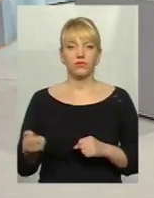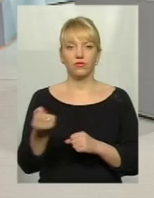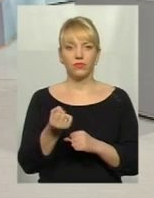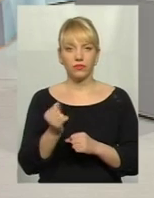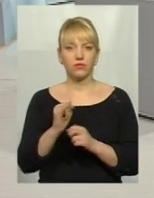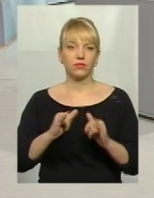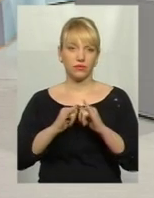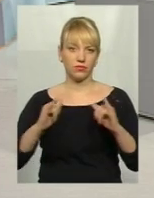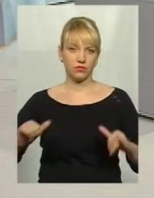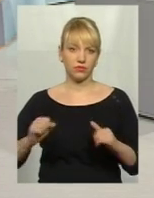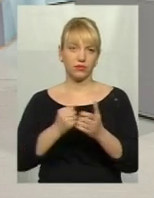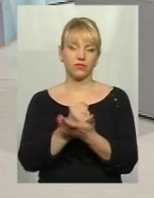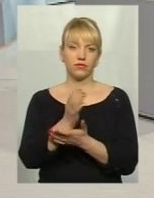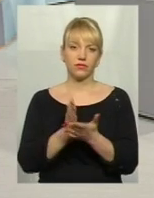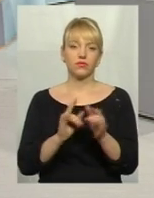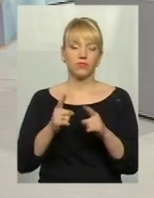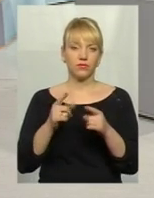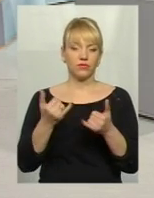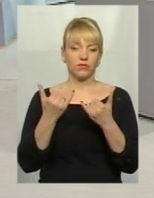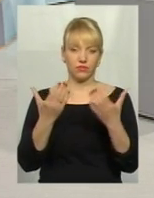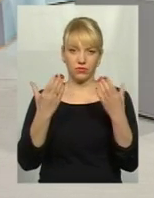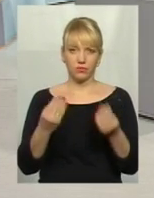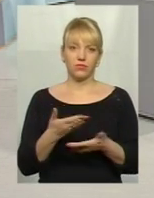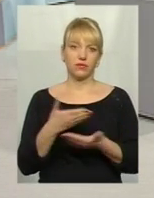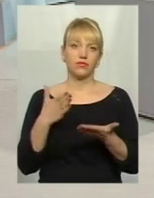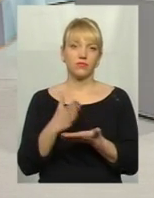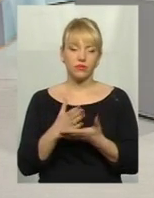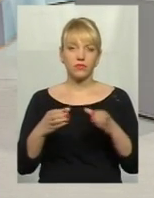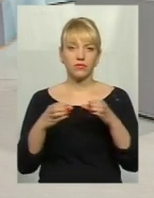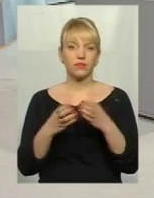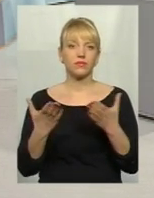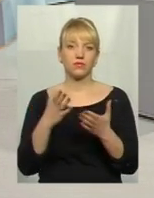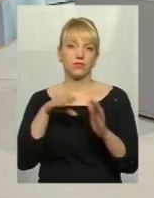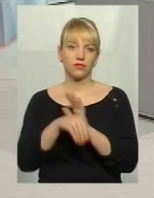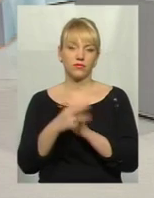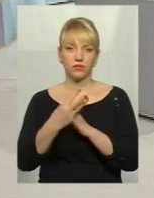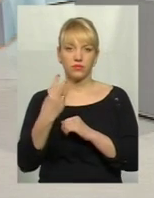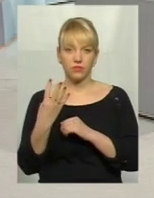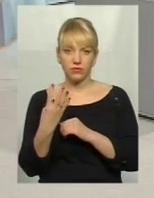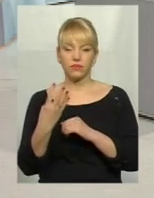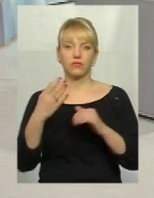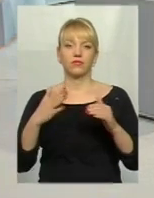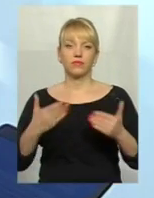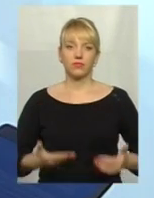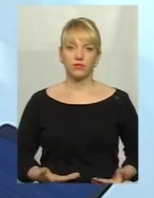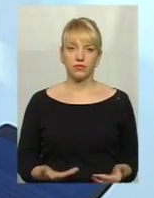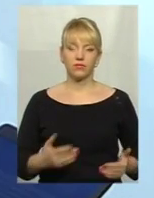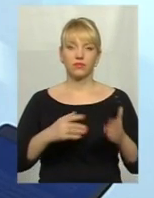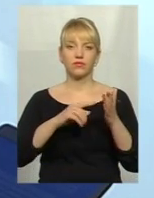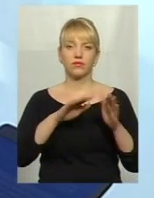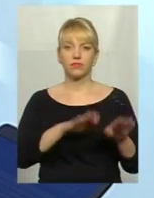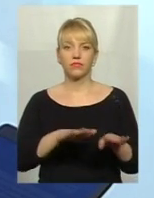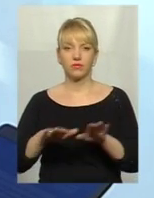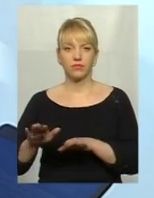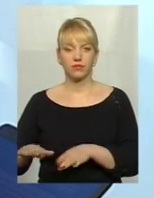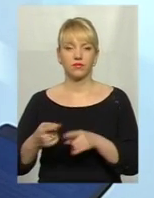розвиток. Тому ми пішли таким шляхом. На сьогоднішній день ми маємо громаду, в якій війшли 34 населених пункти, одна з